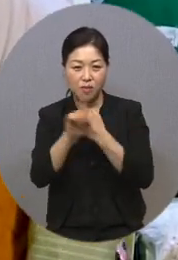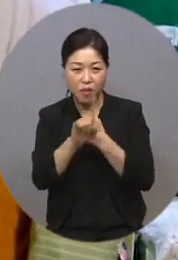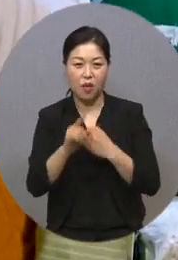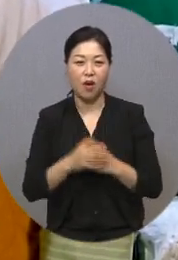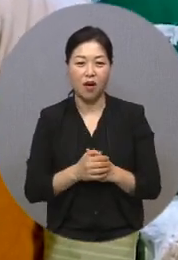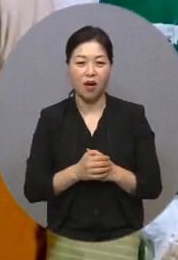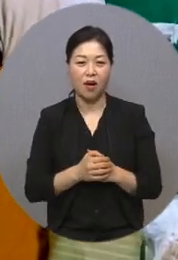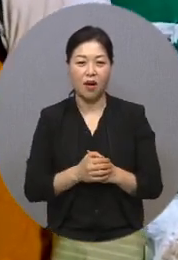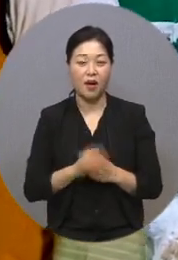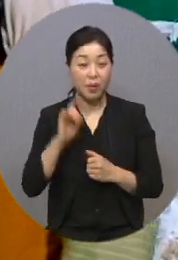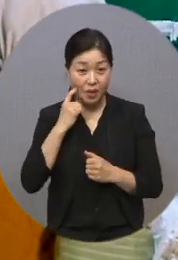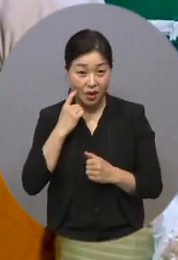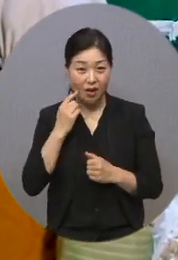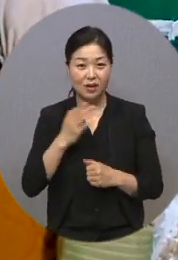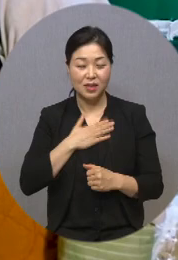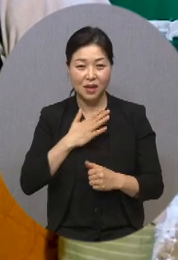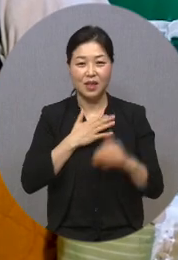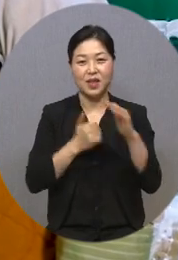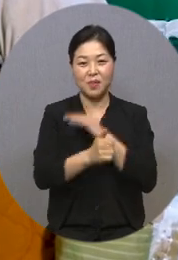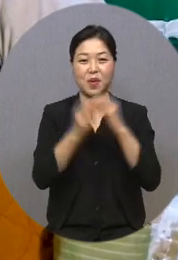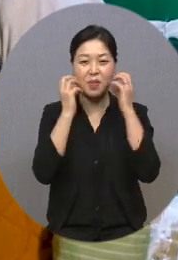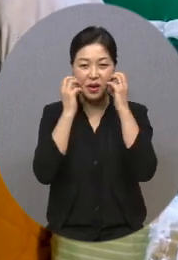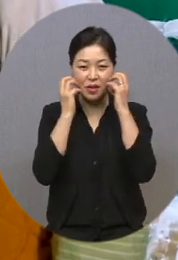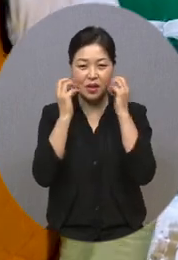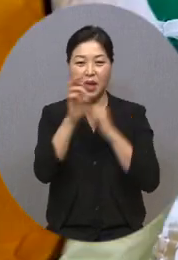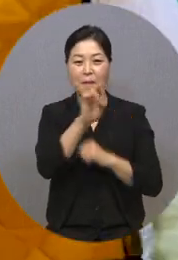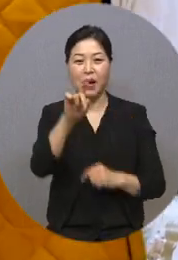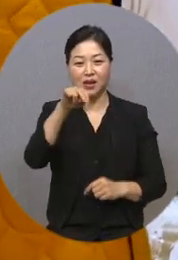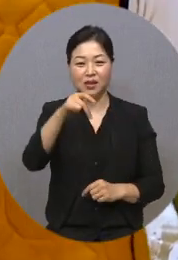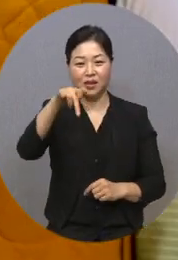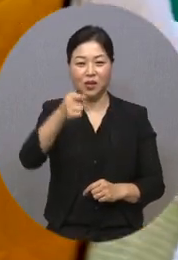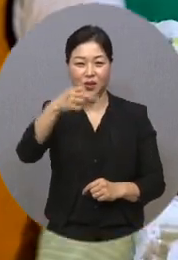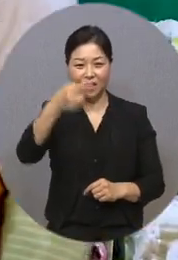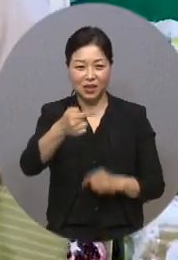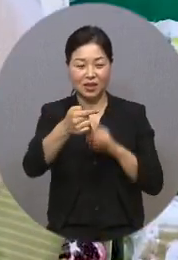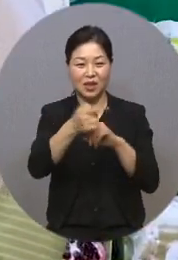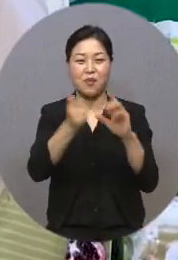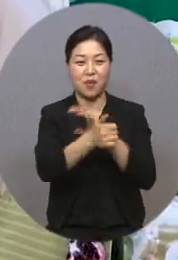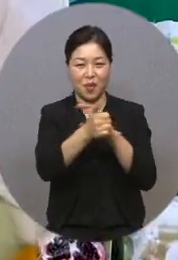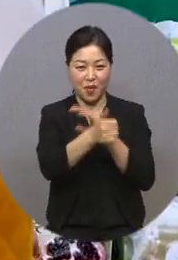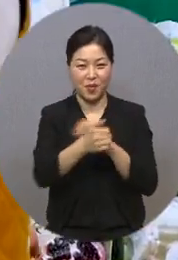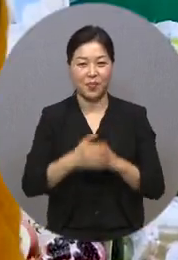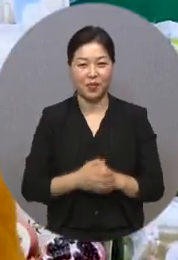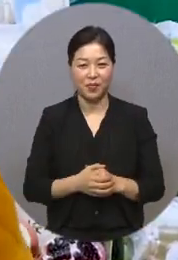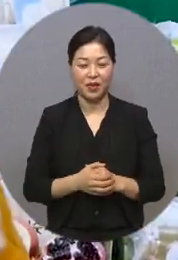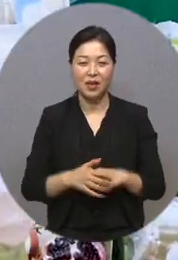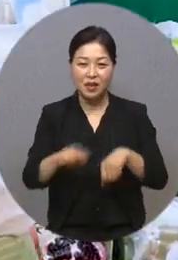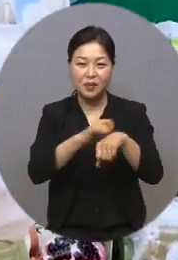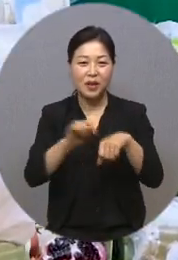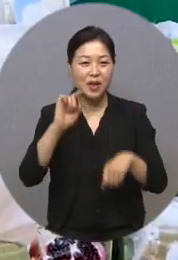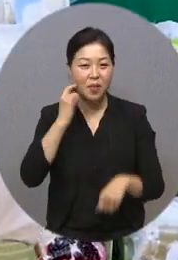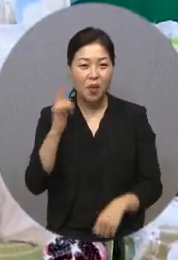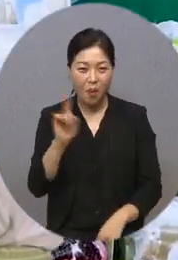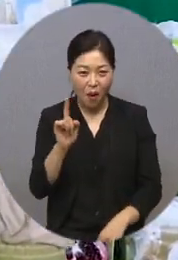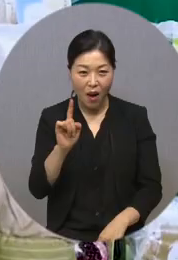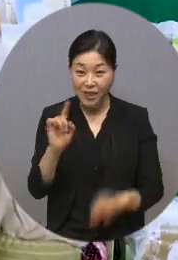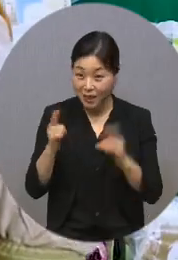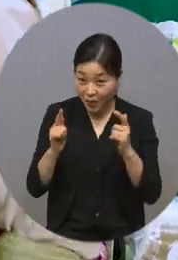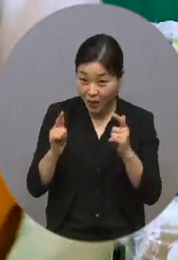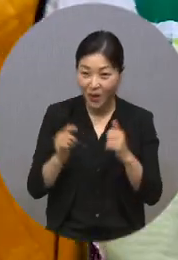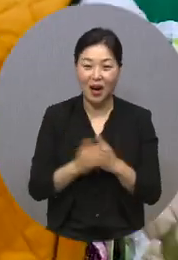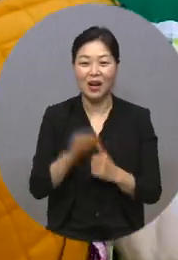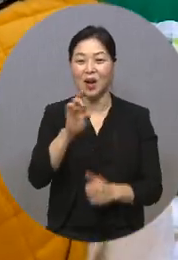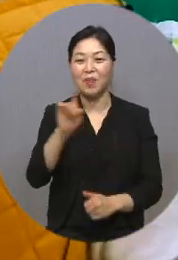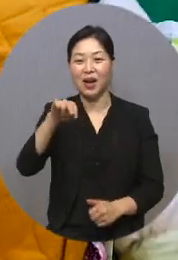마스코트. 마스코트. 예뻐서. 마스코트. 마스코트. 아, 특별히 꼭 제 예쁜 아니고.